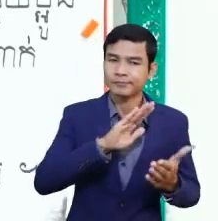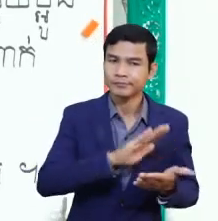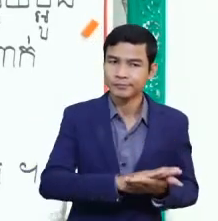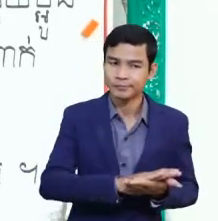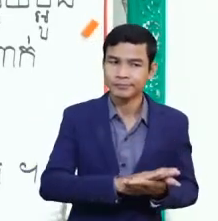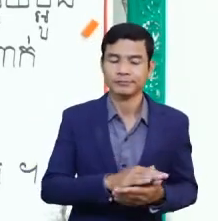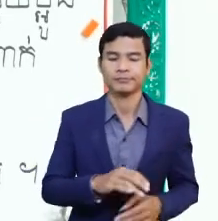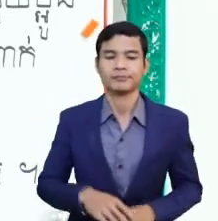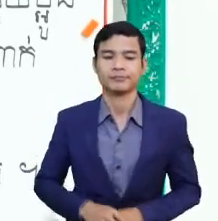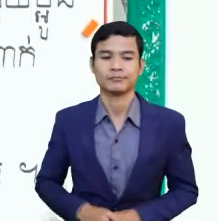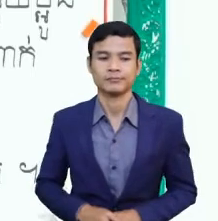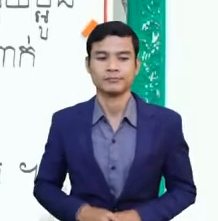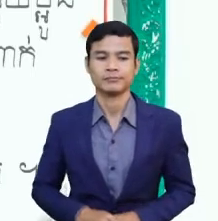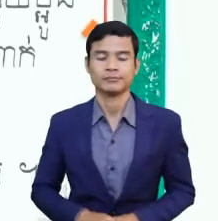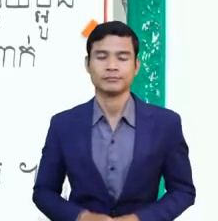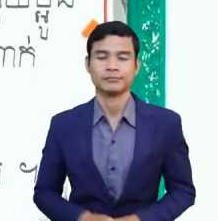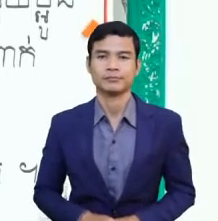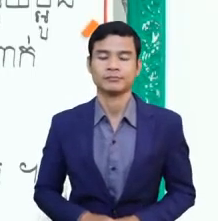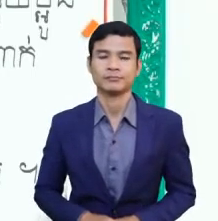riêng